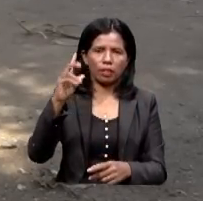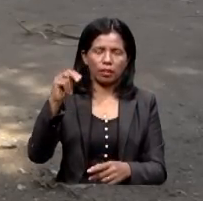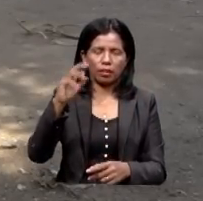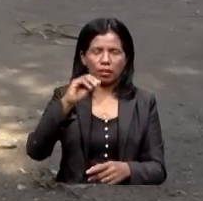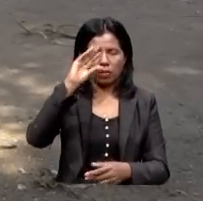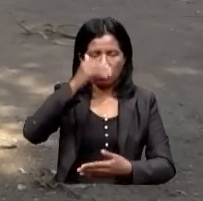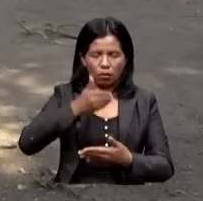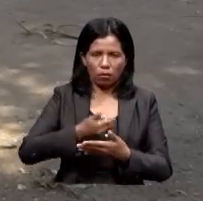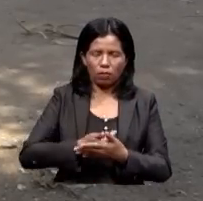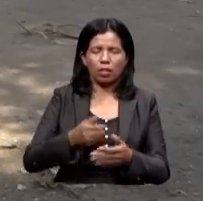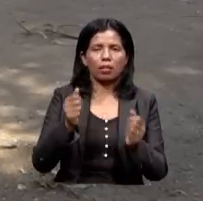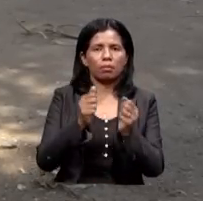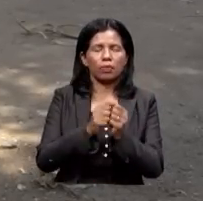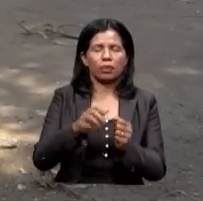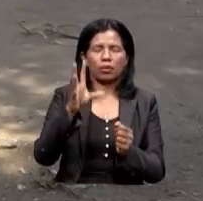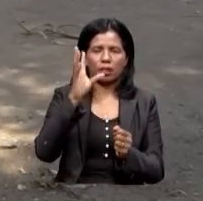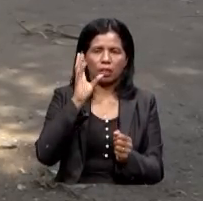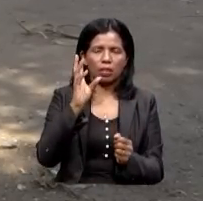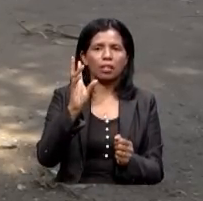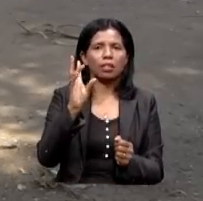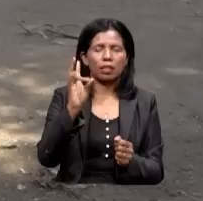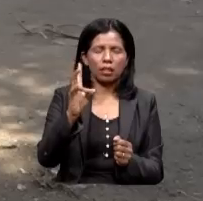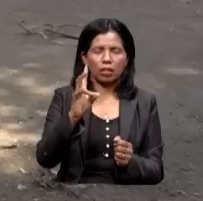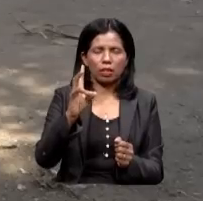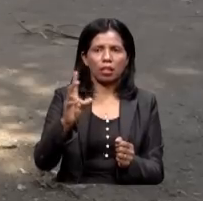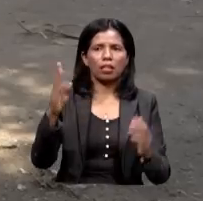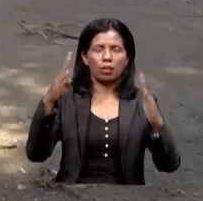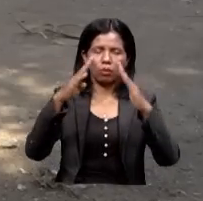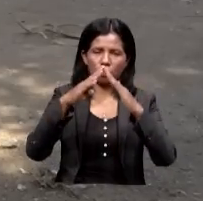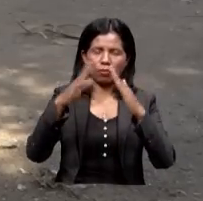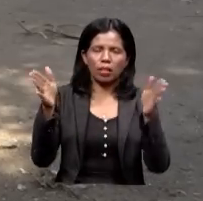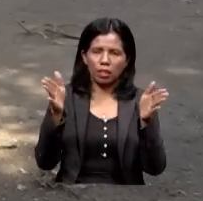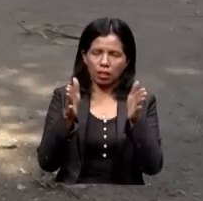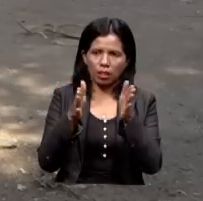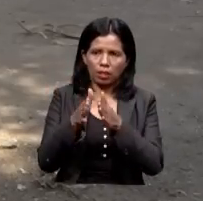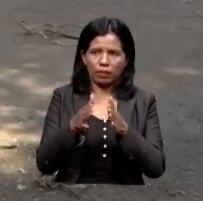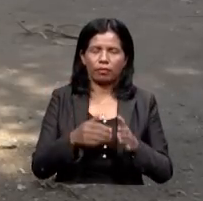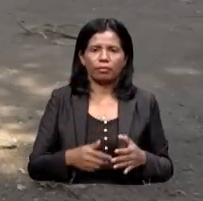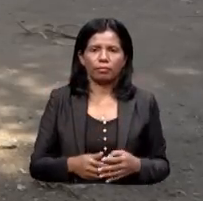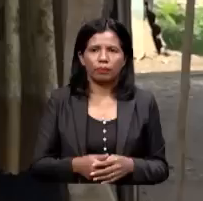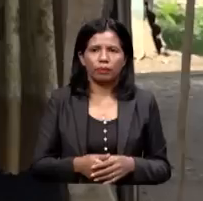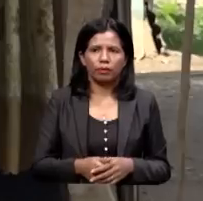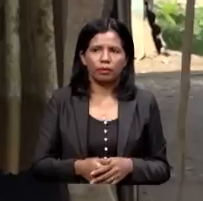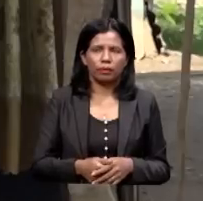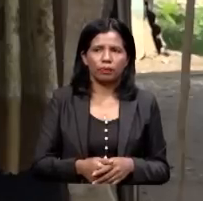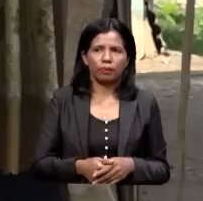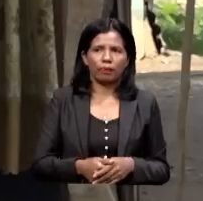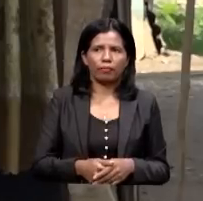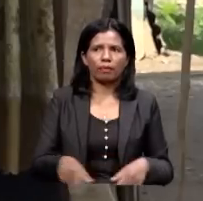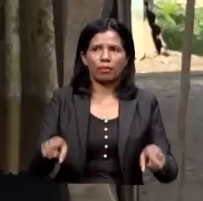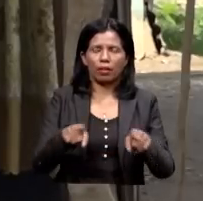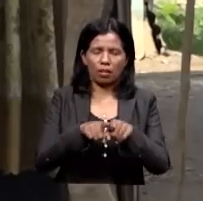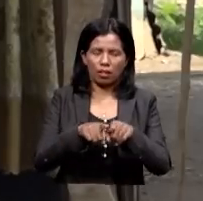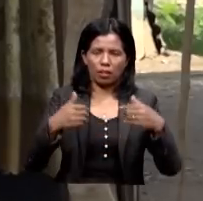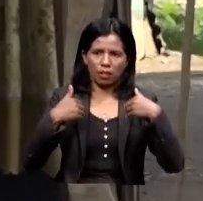hitu. Nebe hamahan ang ia uma simples ida, humedida 6x5. Hanesan